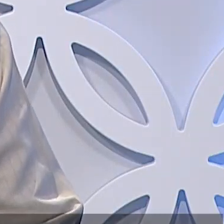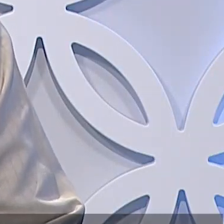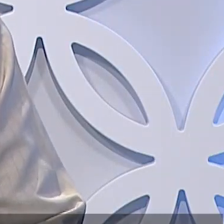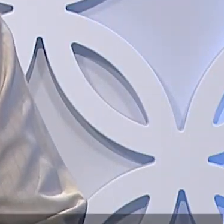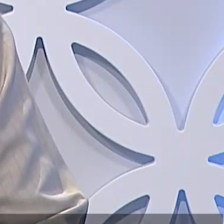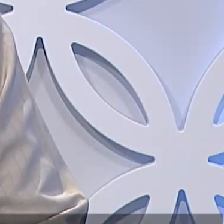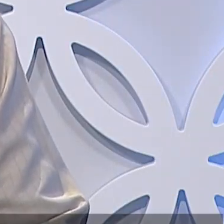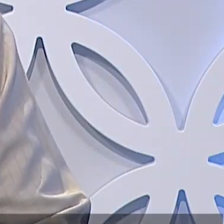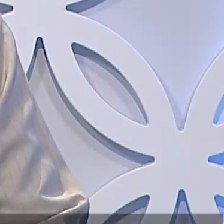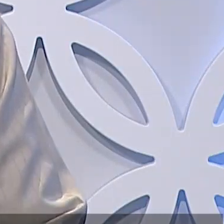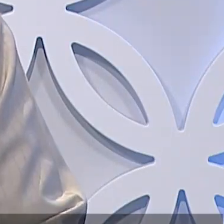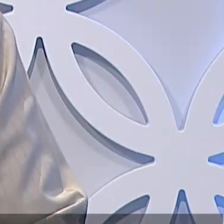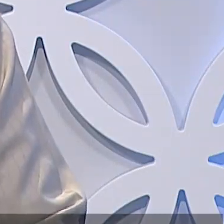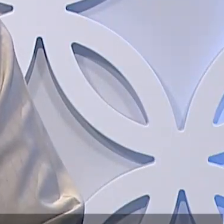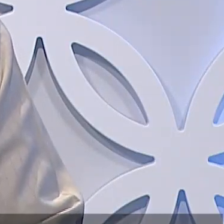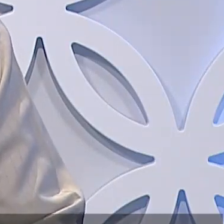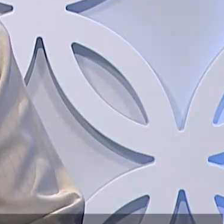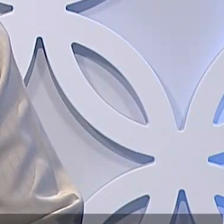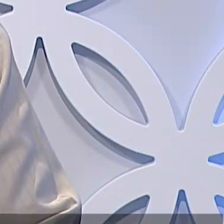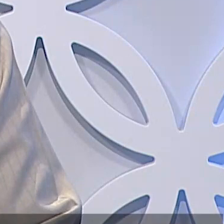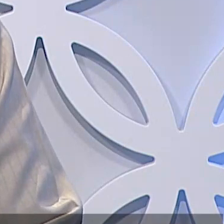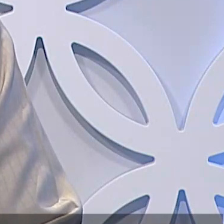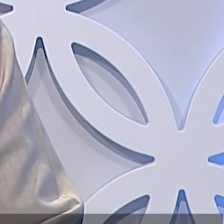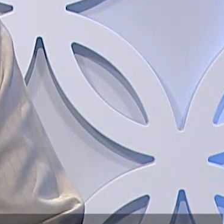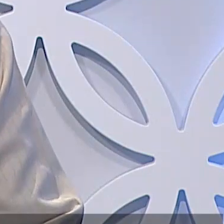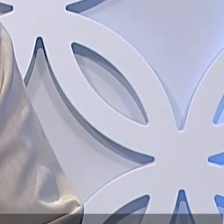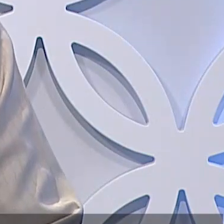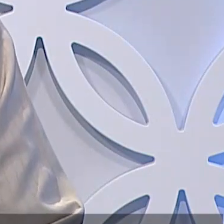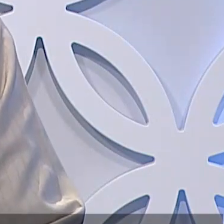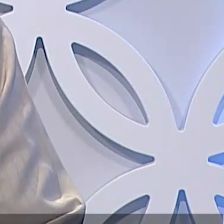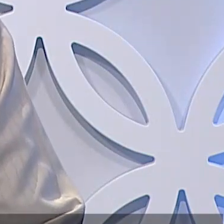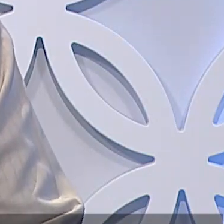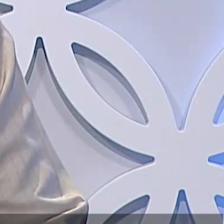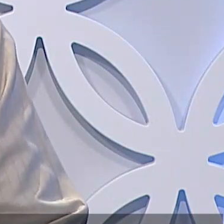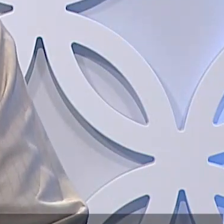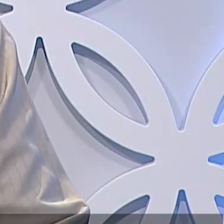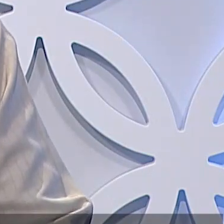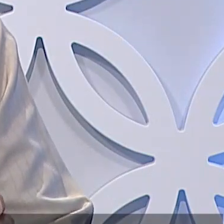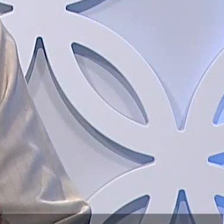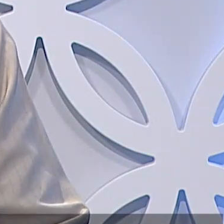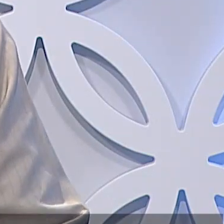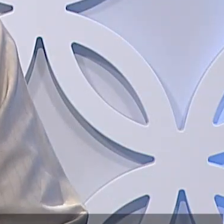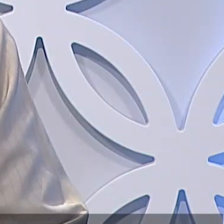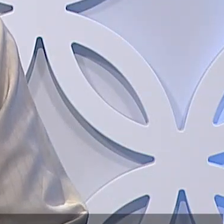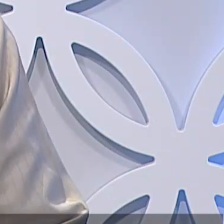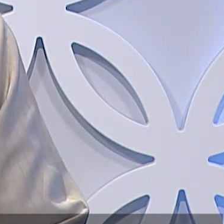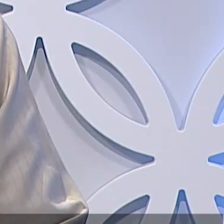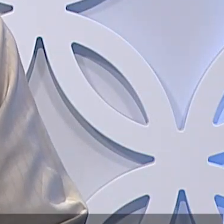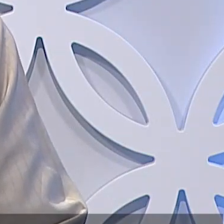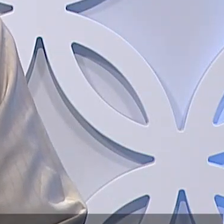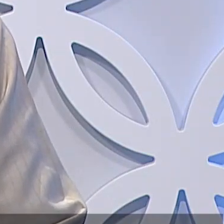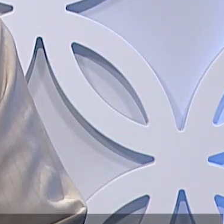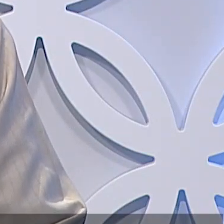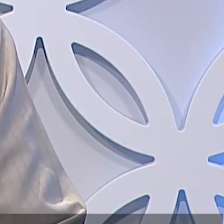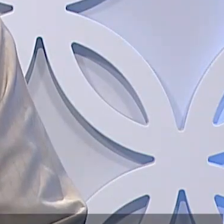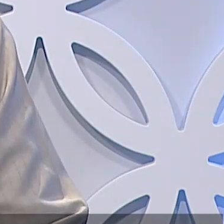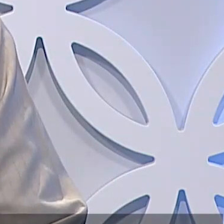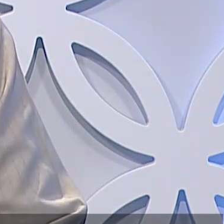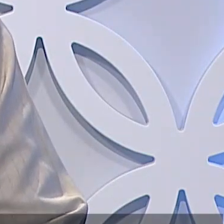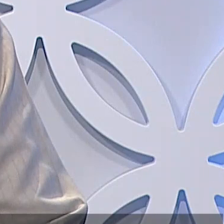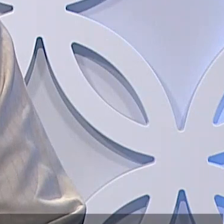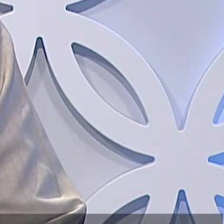الربا والحرام في بلادنا. مثلا البرلمان منذ أيام وأباء